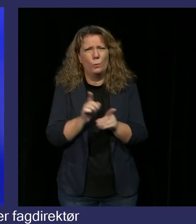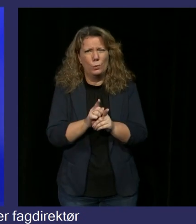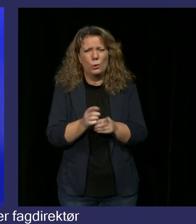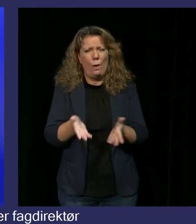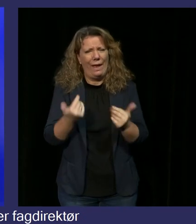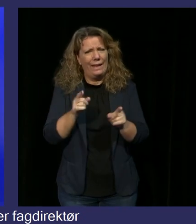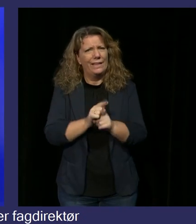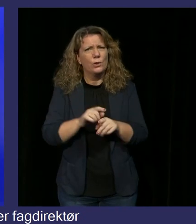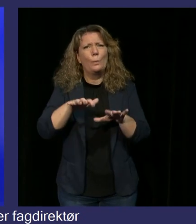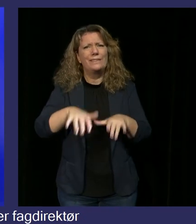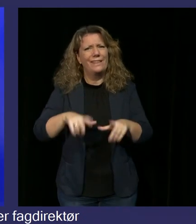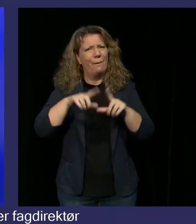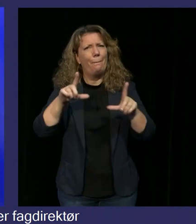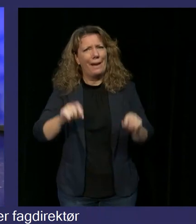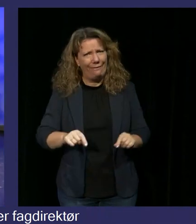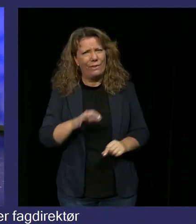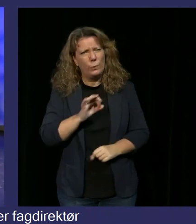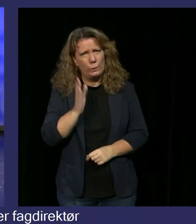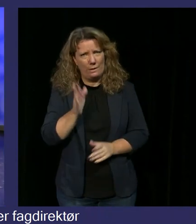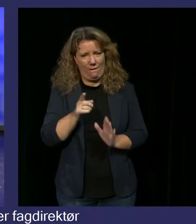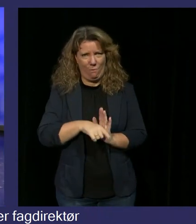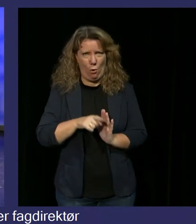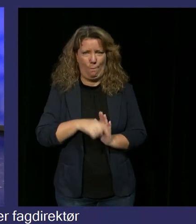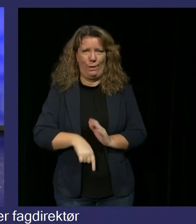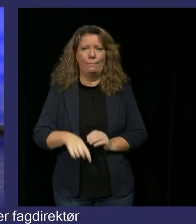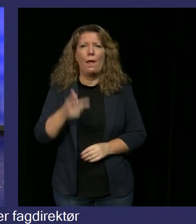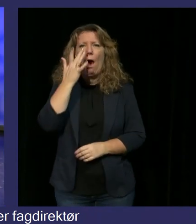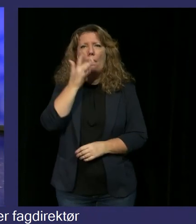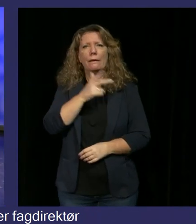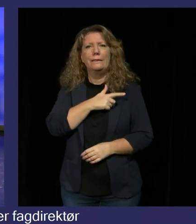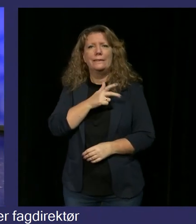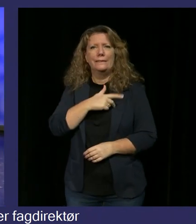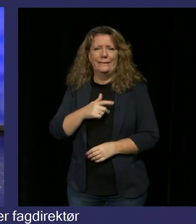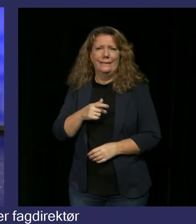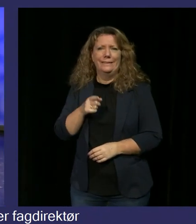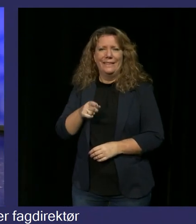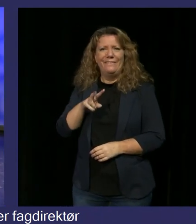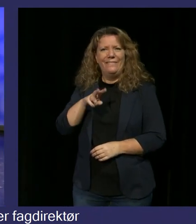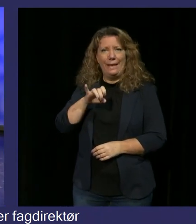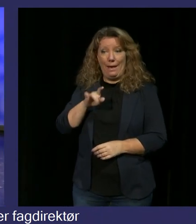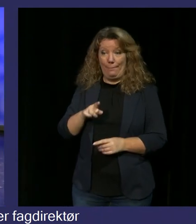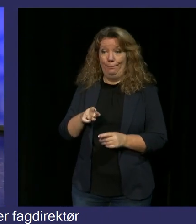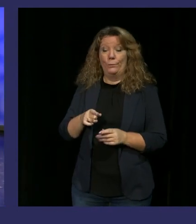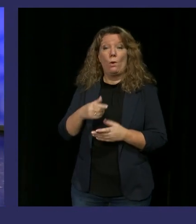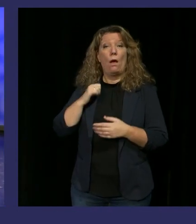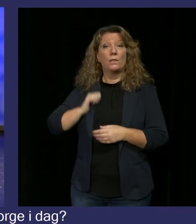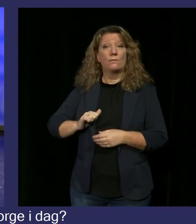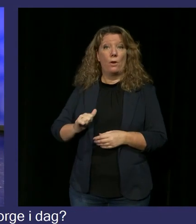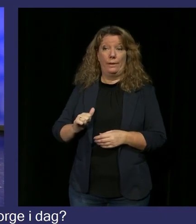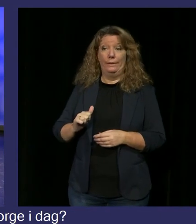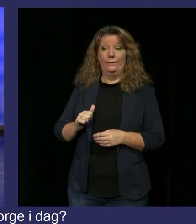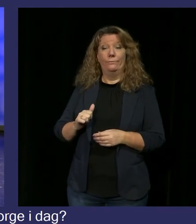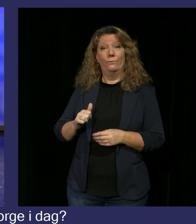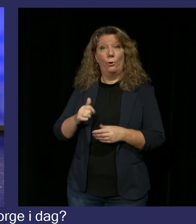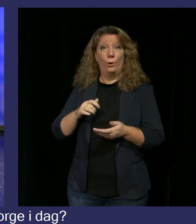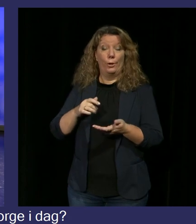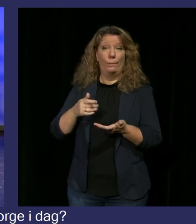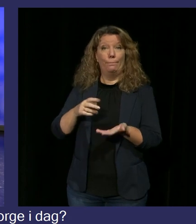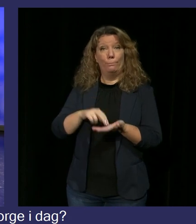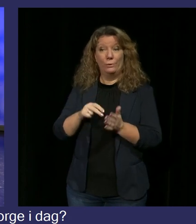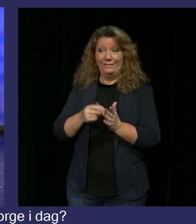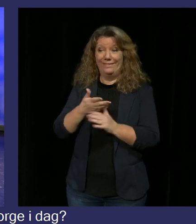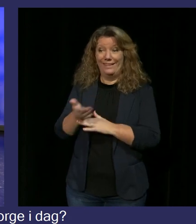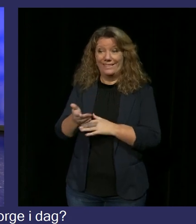foreløpig. Anne-Kristin Wie, du er fagdirektør for offentlige tjenester og helse i Forbrukerrådet. Ja. Hvordan er det å